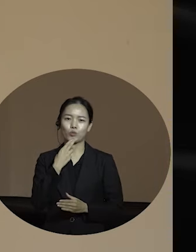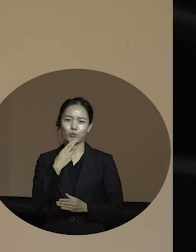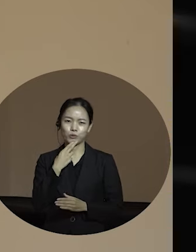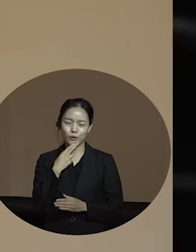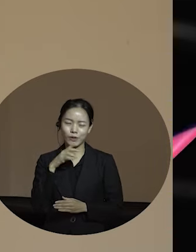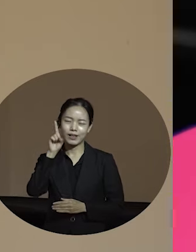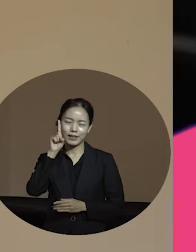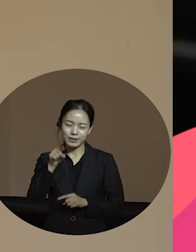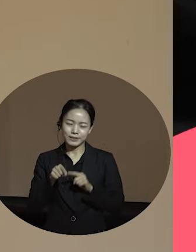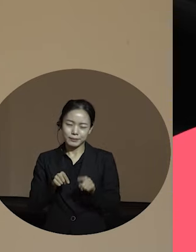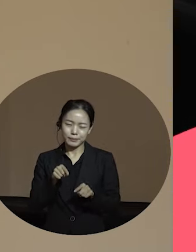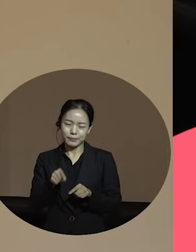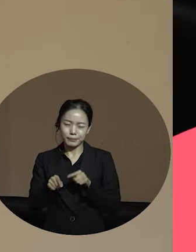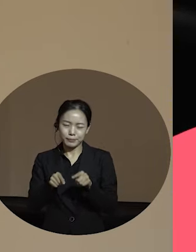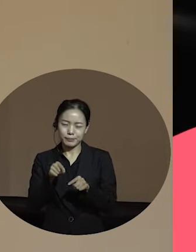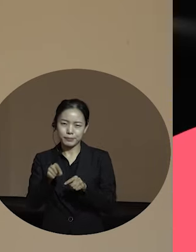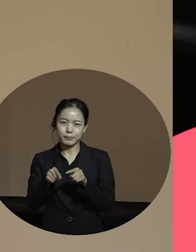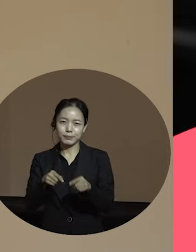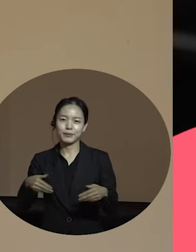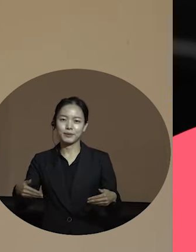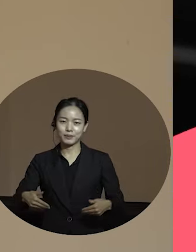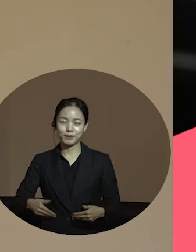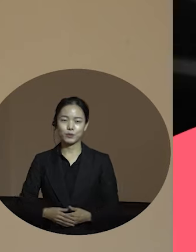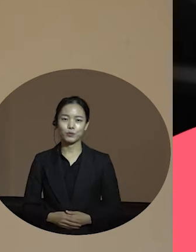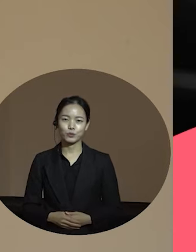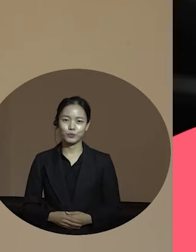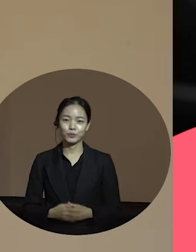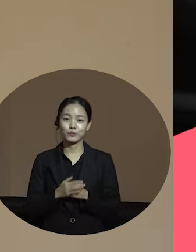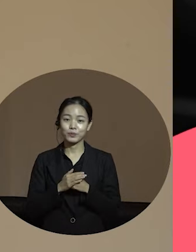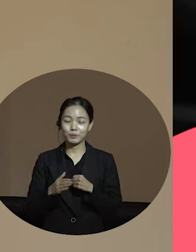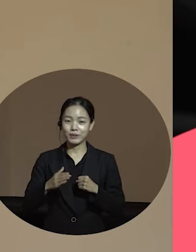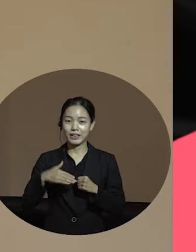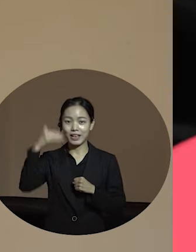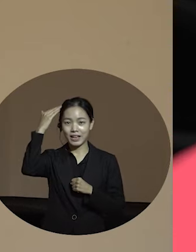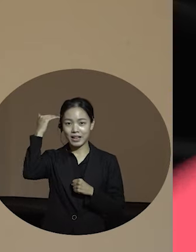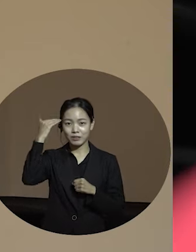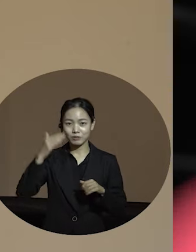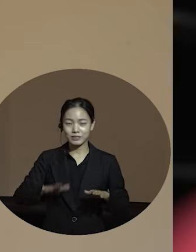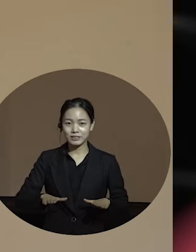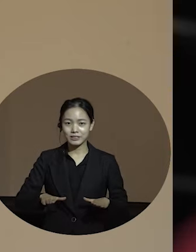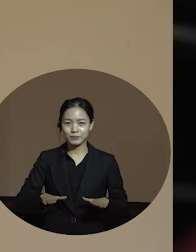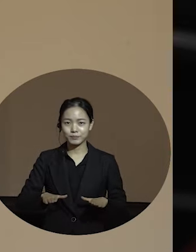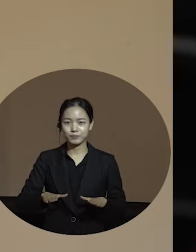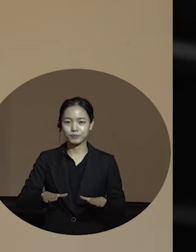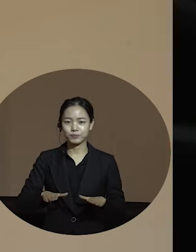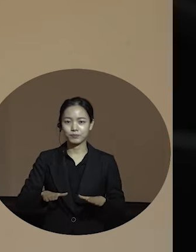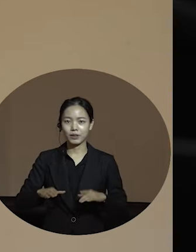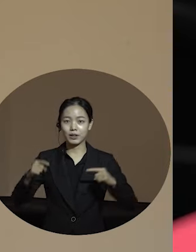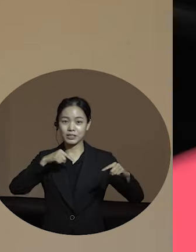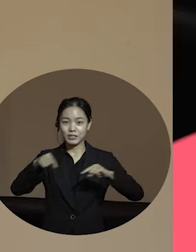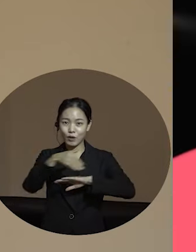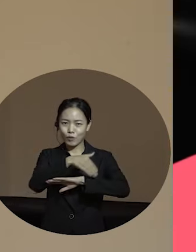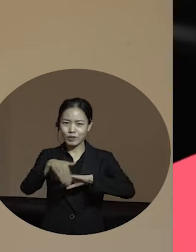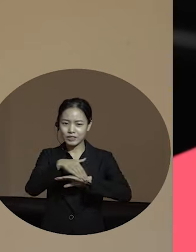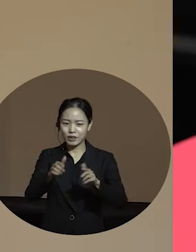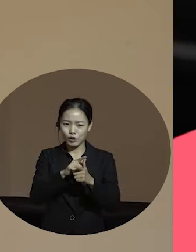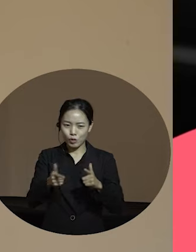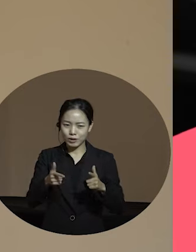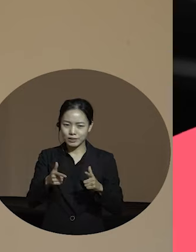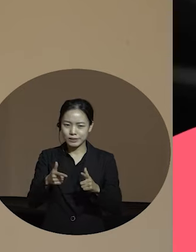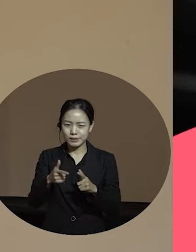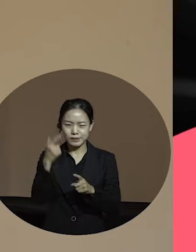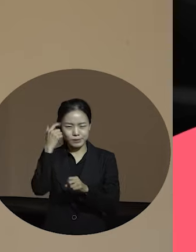교육은 반드시 필요합니다. 이에 대한민국은 문화예술교육 선도국답게 정책 저변을 확대하고